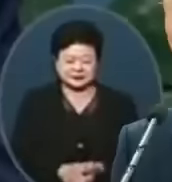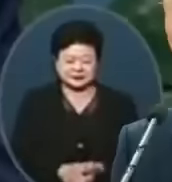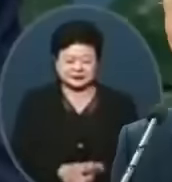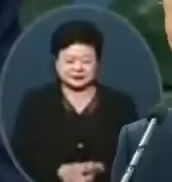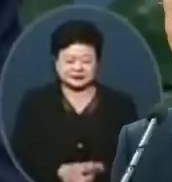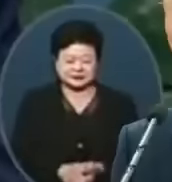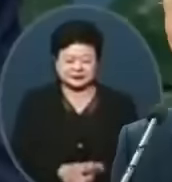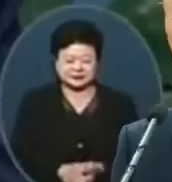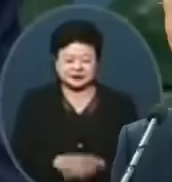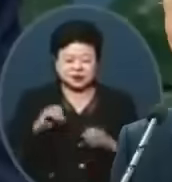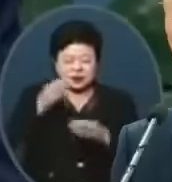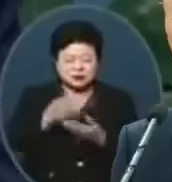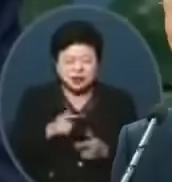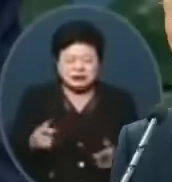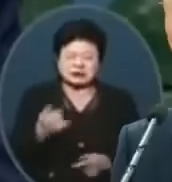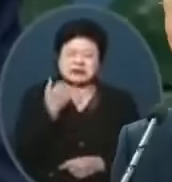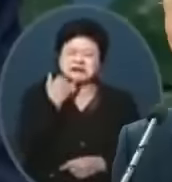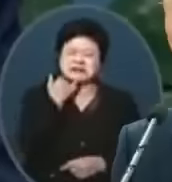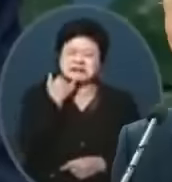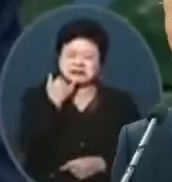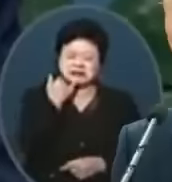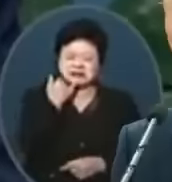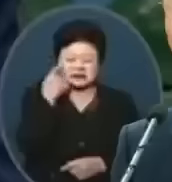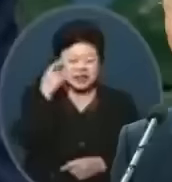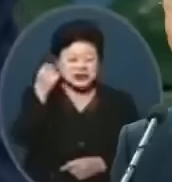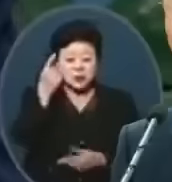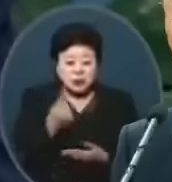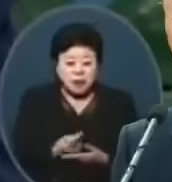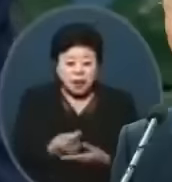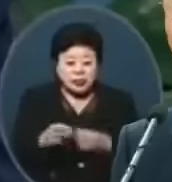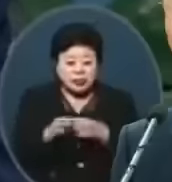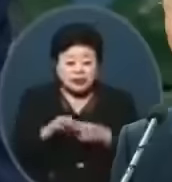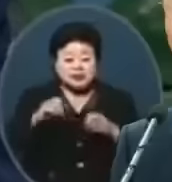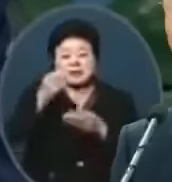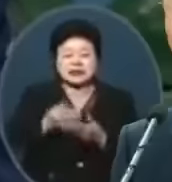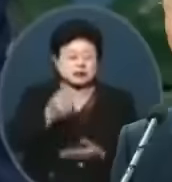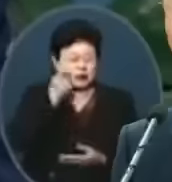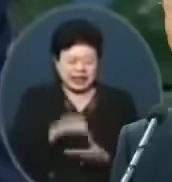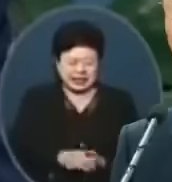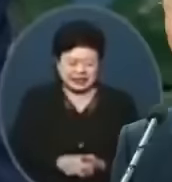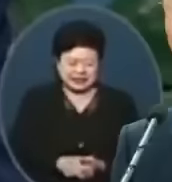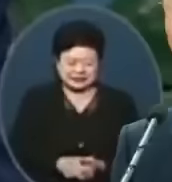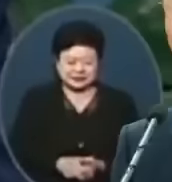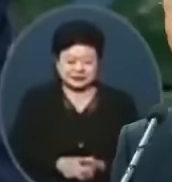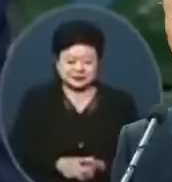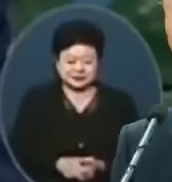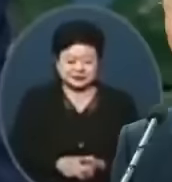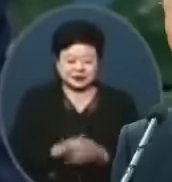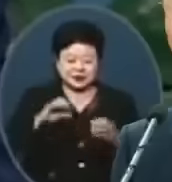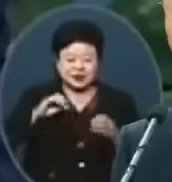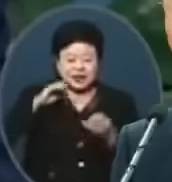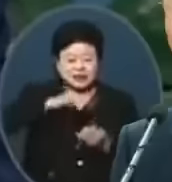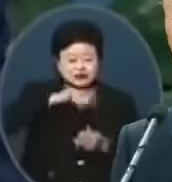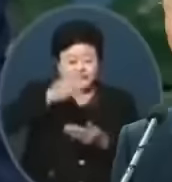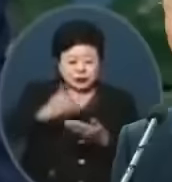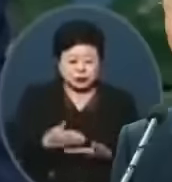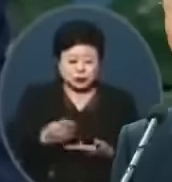응답 안 해주시면 못 받지만 그런 것은 아예 기도받으러 올 필요 없는 것입니다.